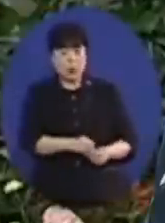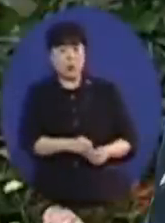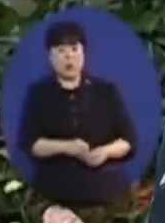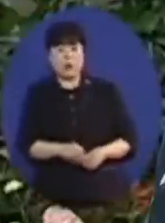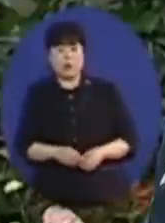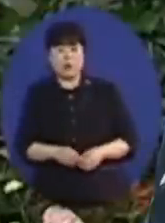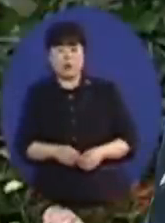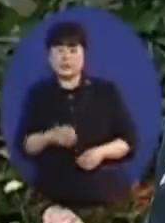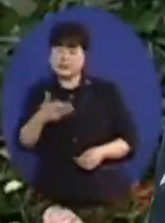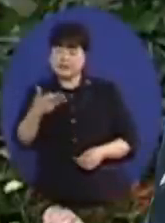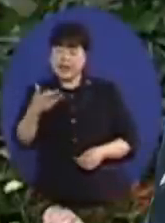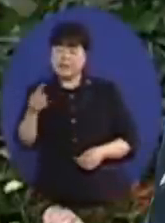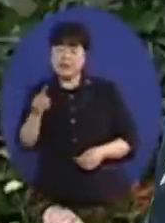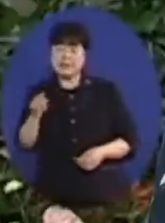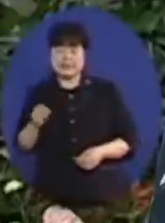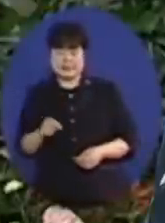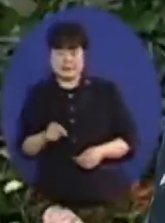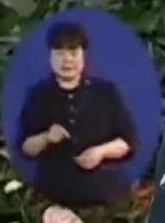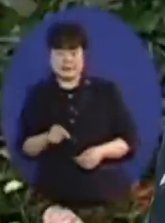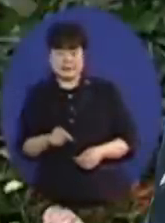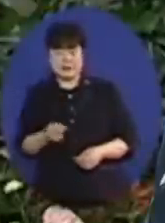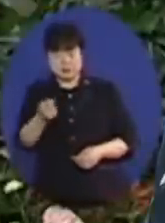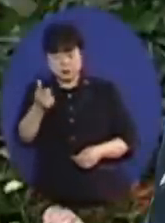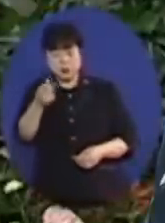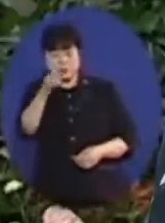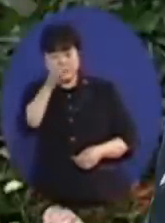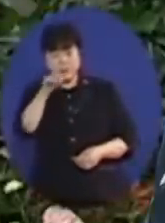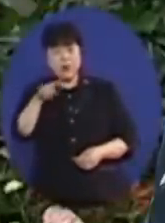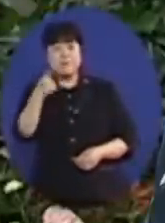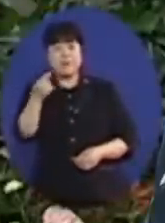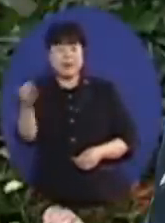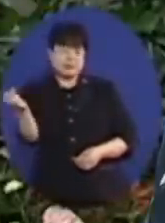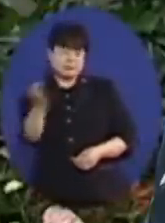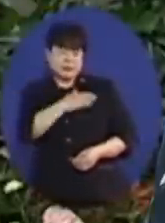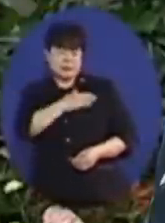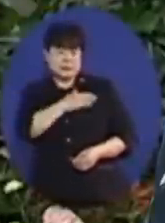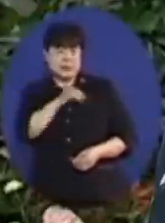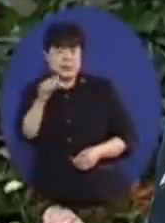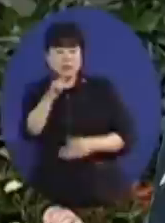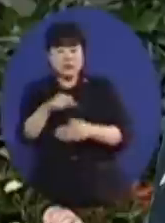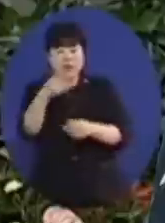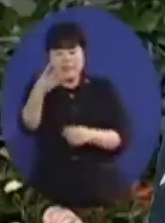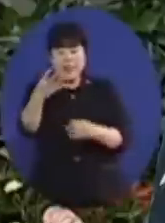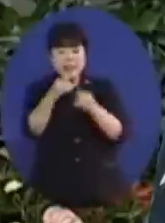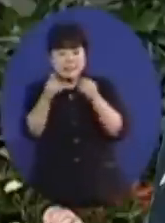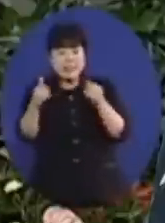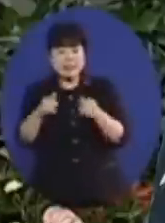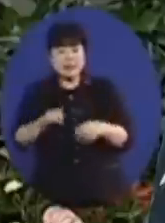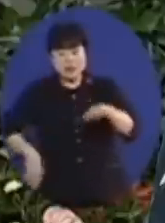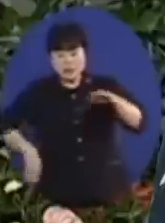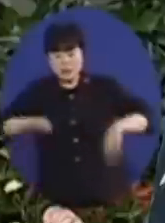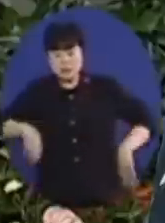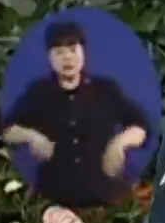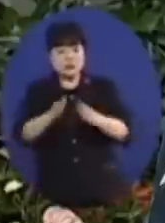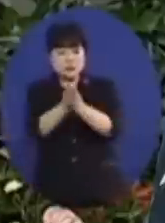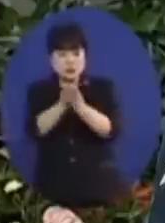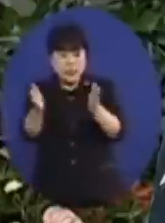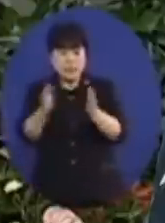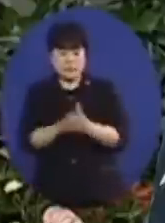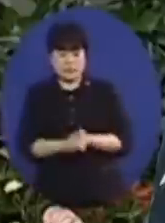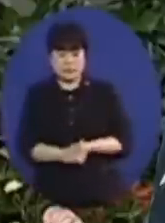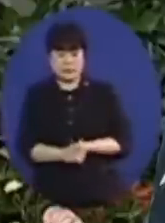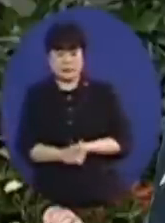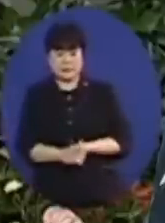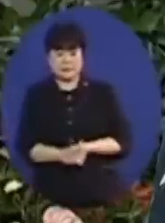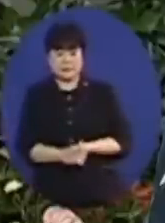전체 중 18%에 불과하고 백만장자 5명 중 4명이 빈손으로 시작했어요